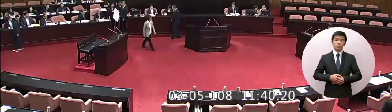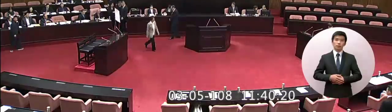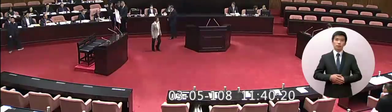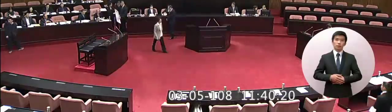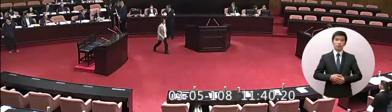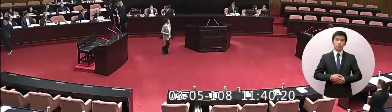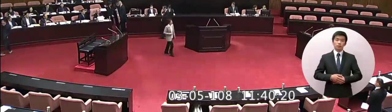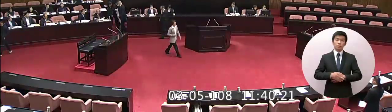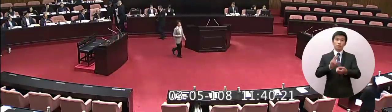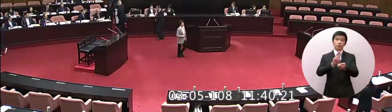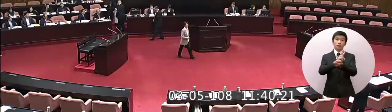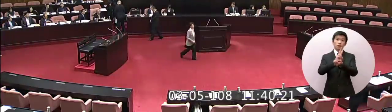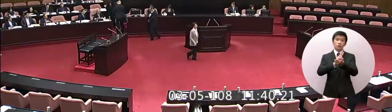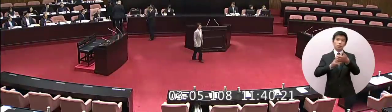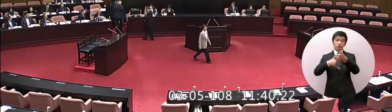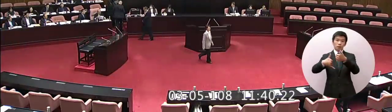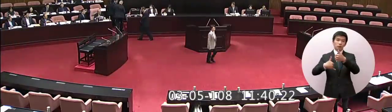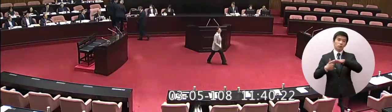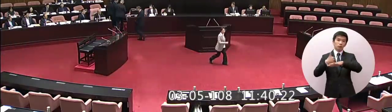来，林委员。